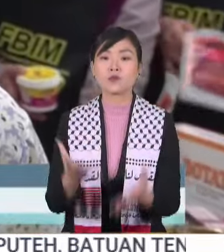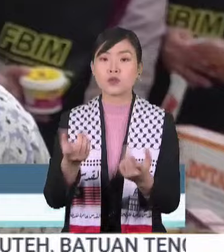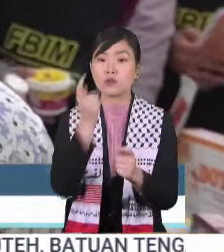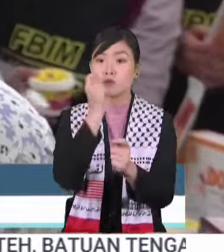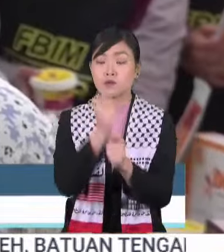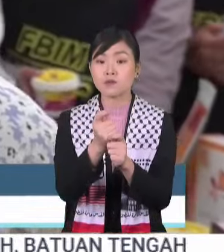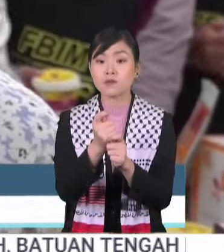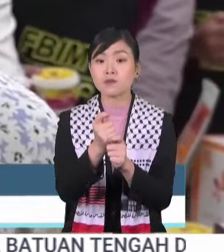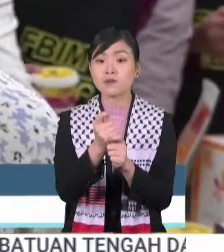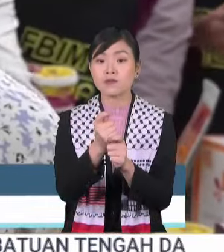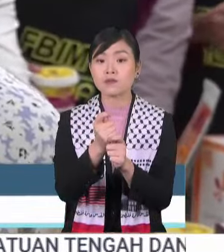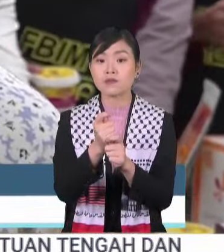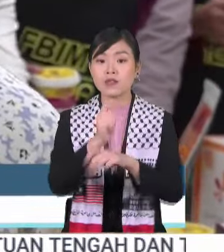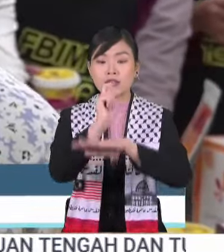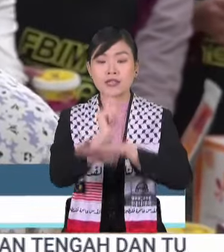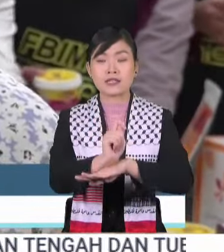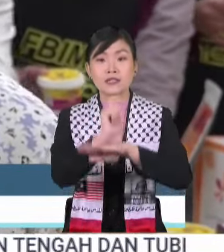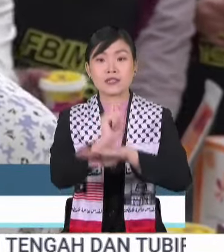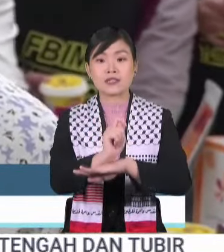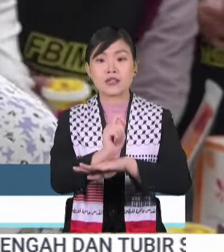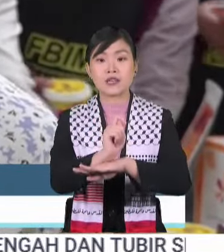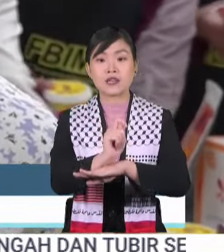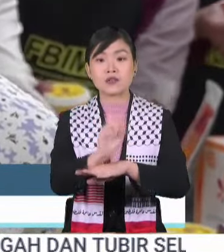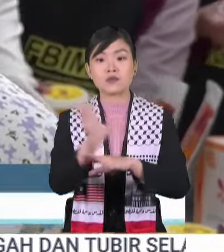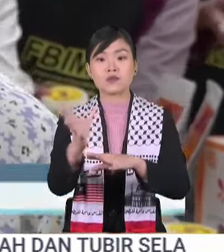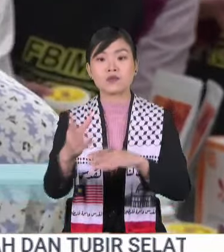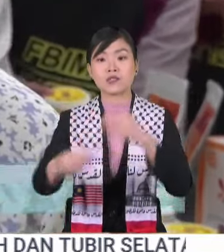kekalkan tradional punya